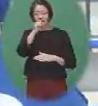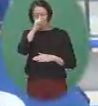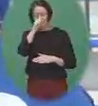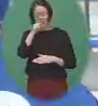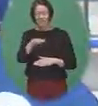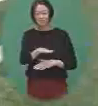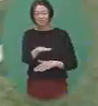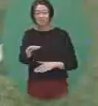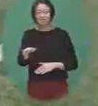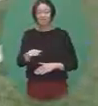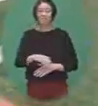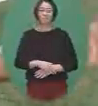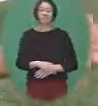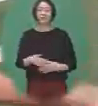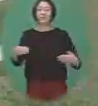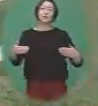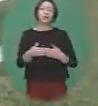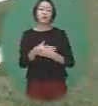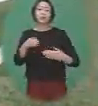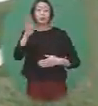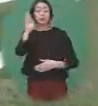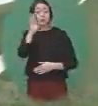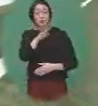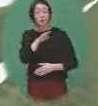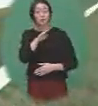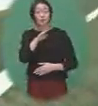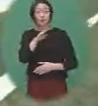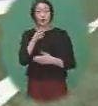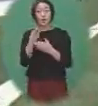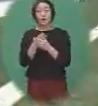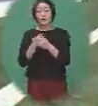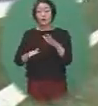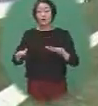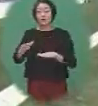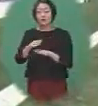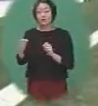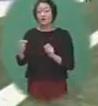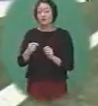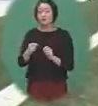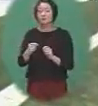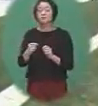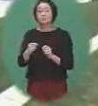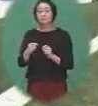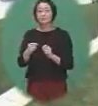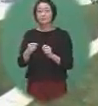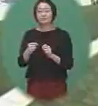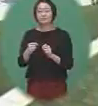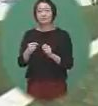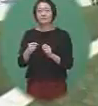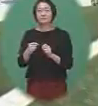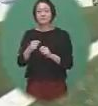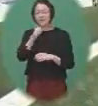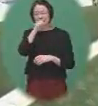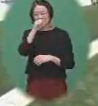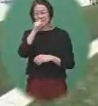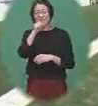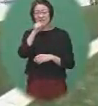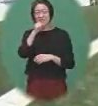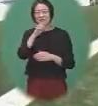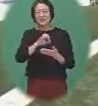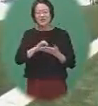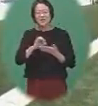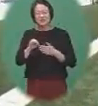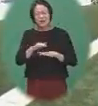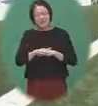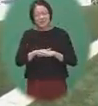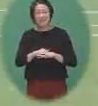ドね。 交通の便も非常に良いんでね、バンデアタニーからインターが来れるんで、ね、大変良かったなというふうに思ってやらせ